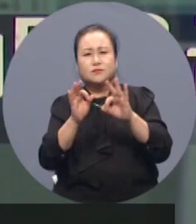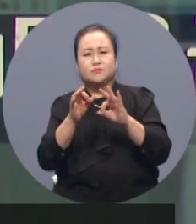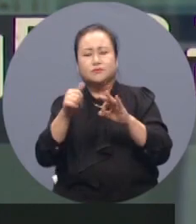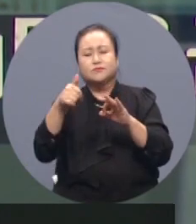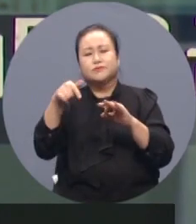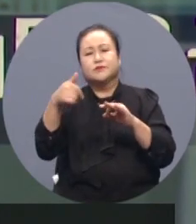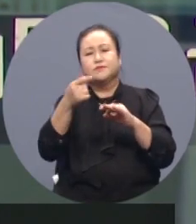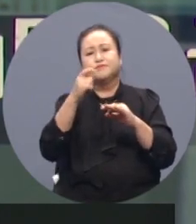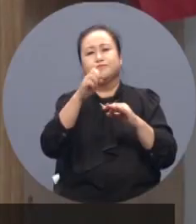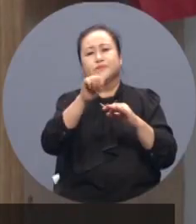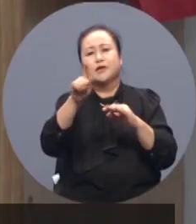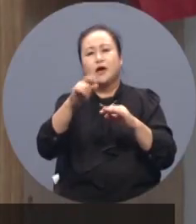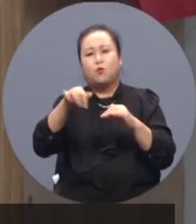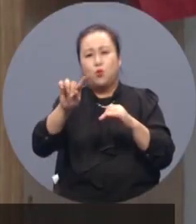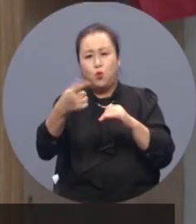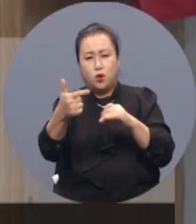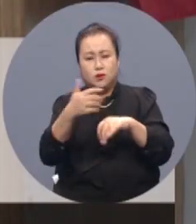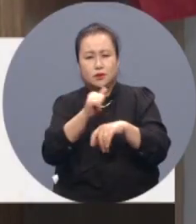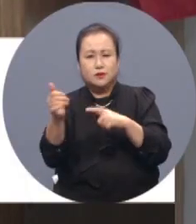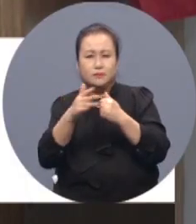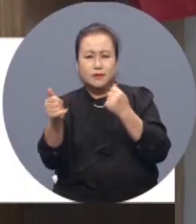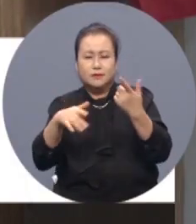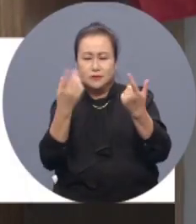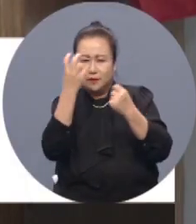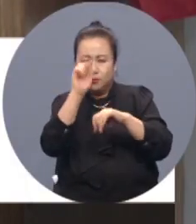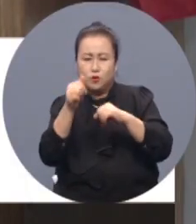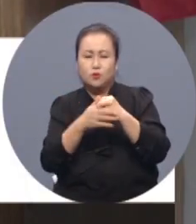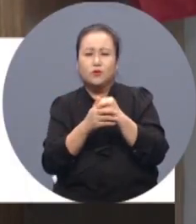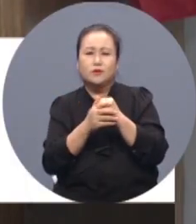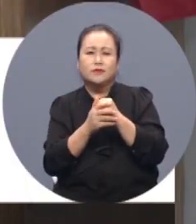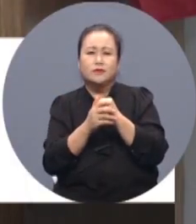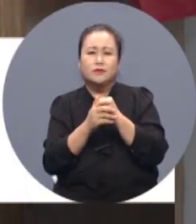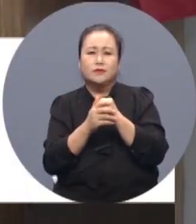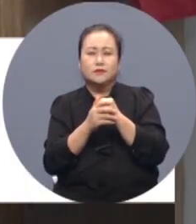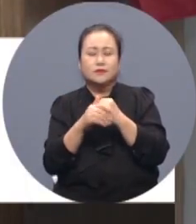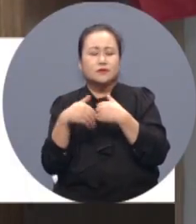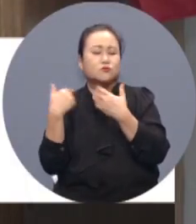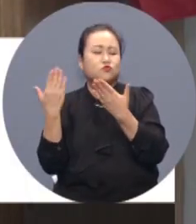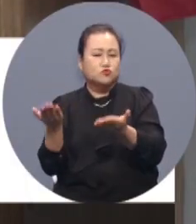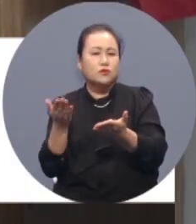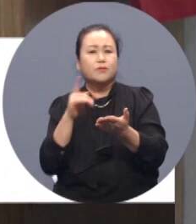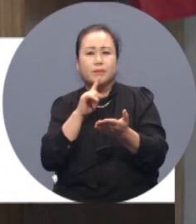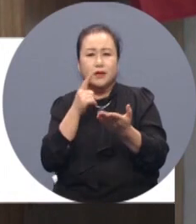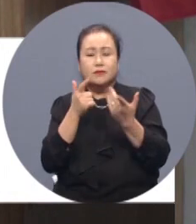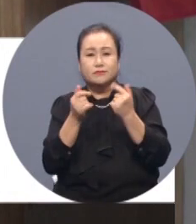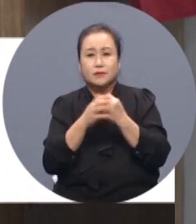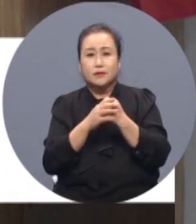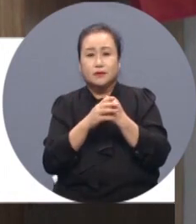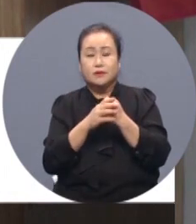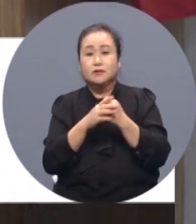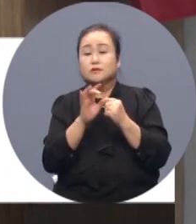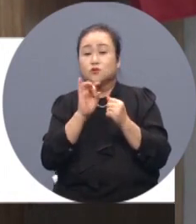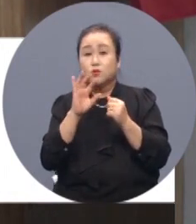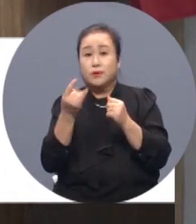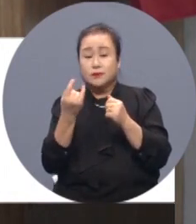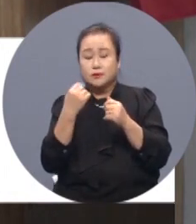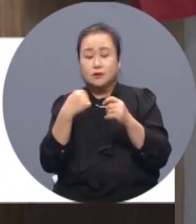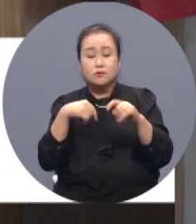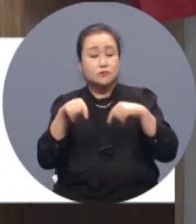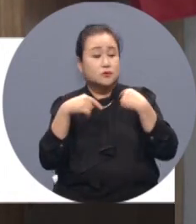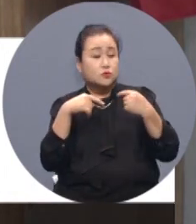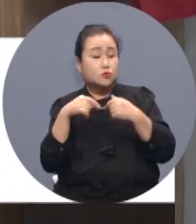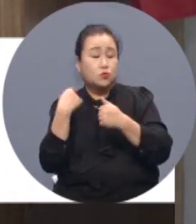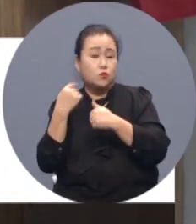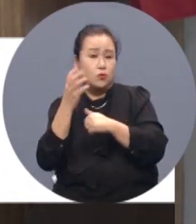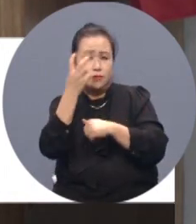한다는 지적입니다 감독관은 자체를 갔다가 는게 누구 저랑 이야기입니다 걔들은 중앙이 면서 제 독감은 많지도